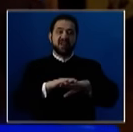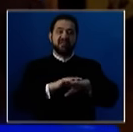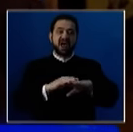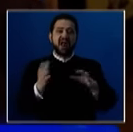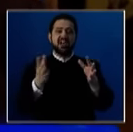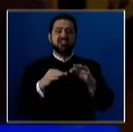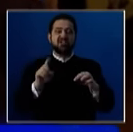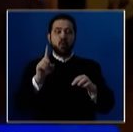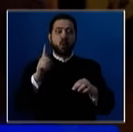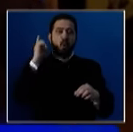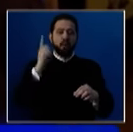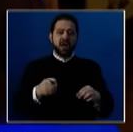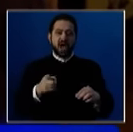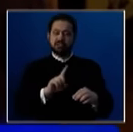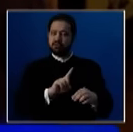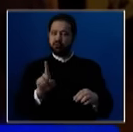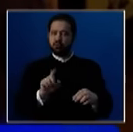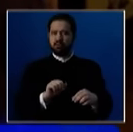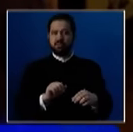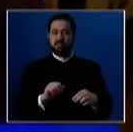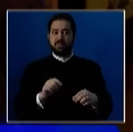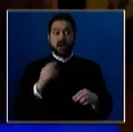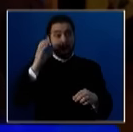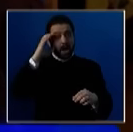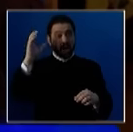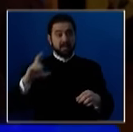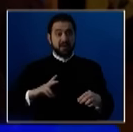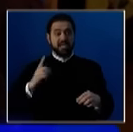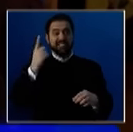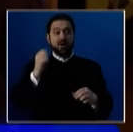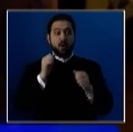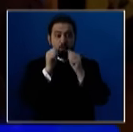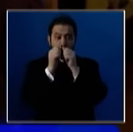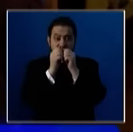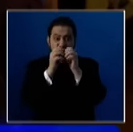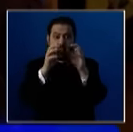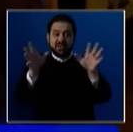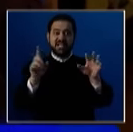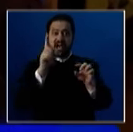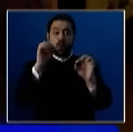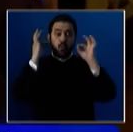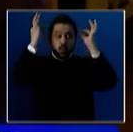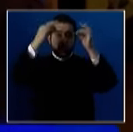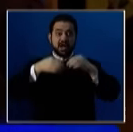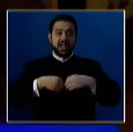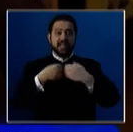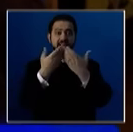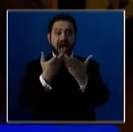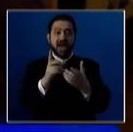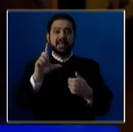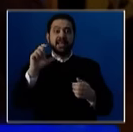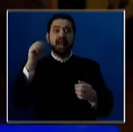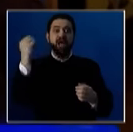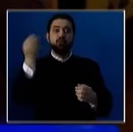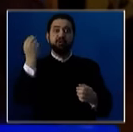ca o obligație, ci o socotim ca pe o binefacere, ca pe un dar de la Dumnezeu, pentru că